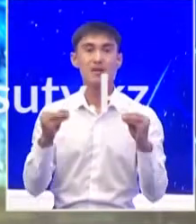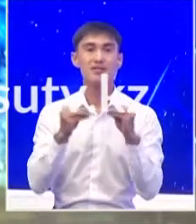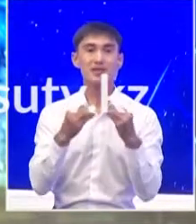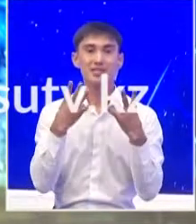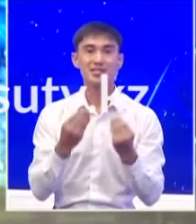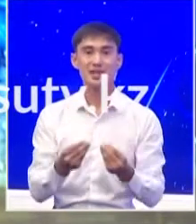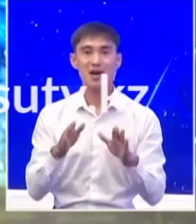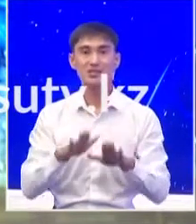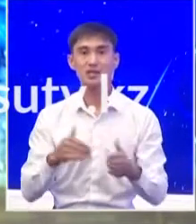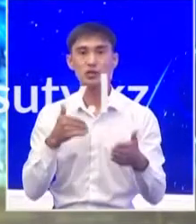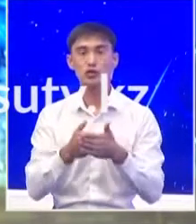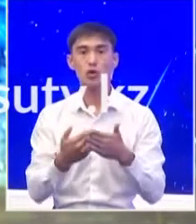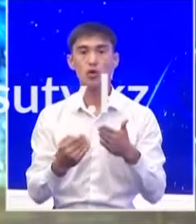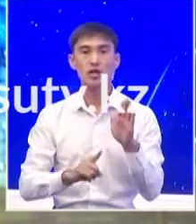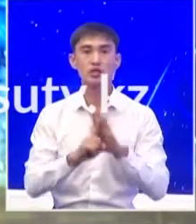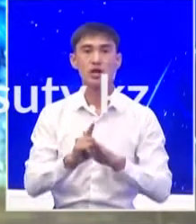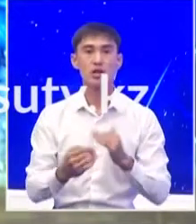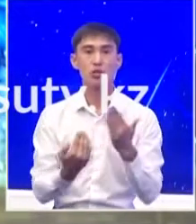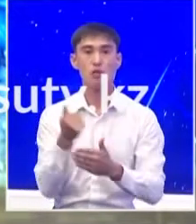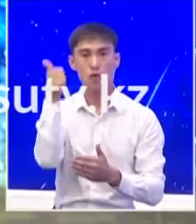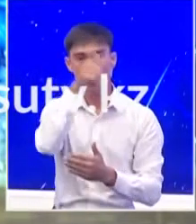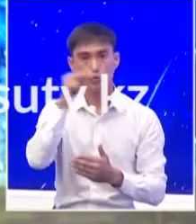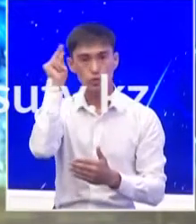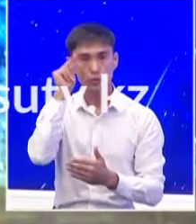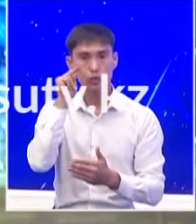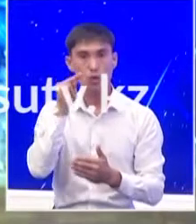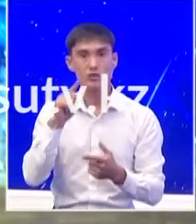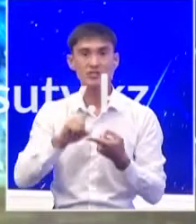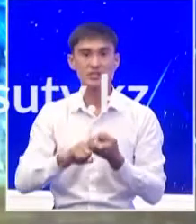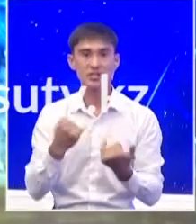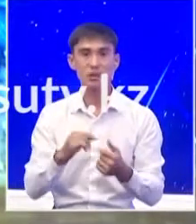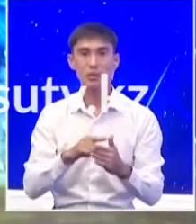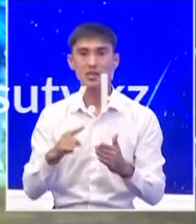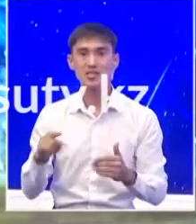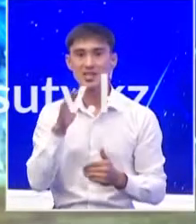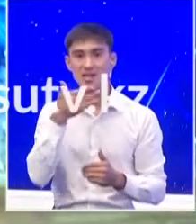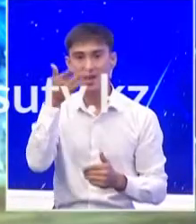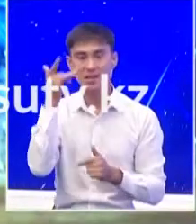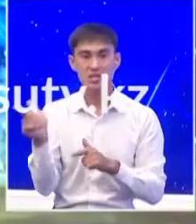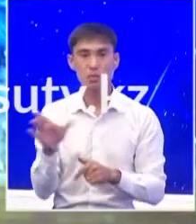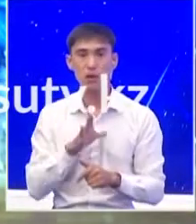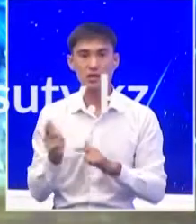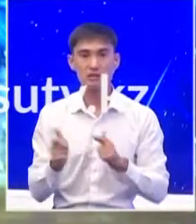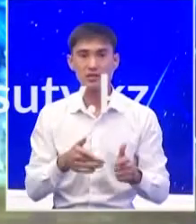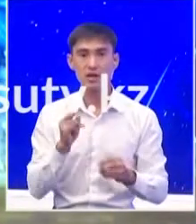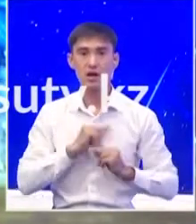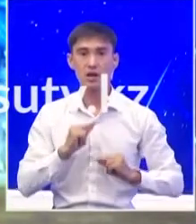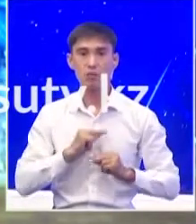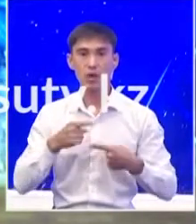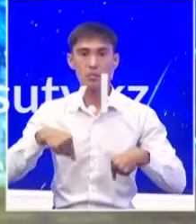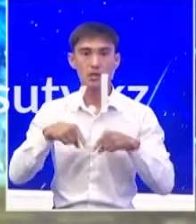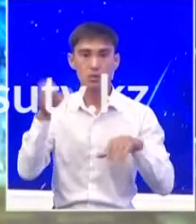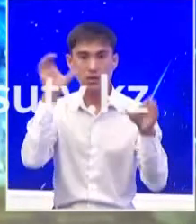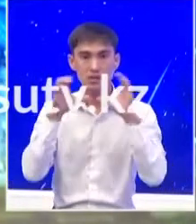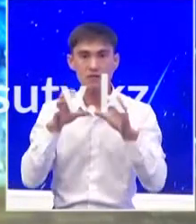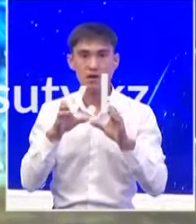10 дней осталось до начала нового учебного года, в связи с чем на протяжении лета шла подготовительная работа. Объекты